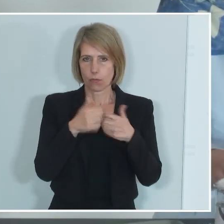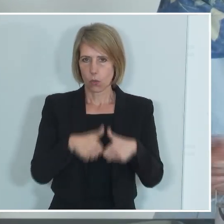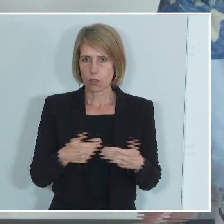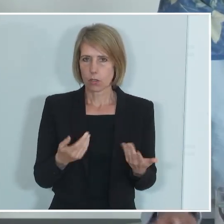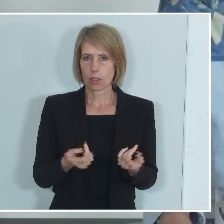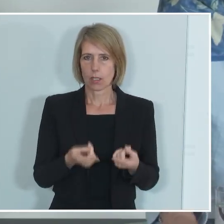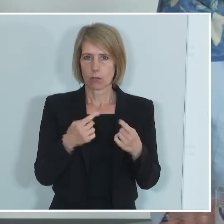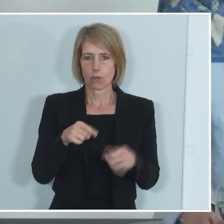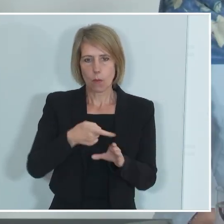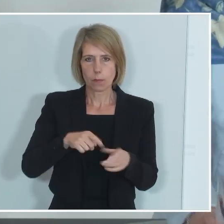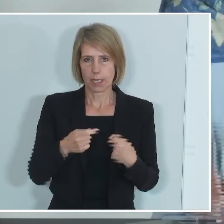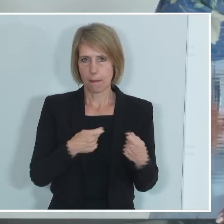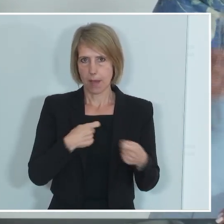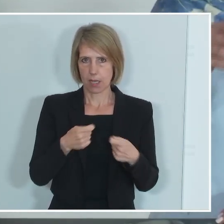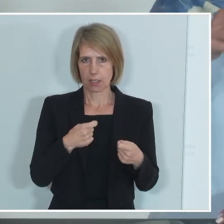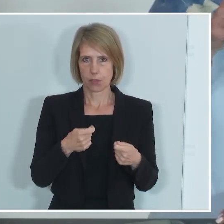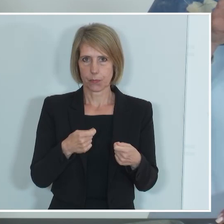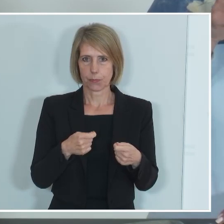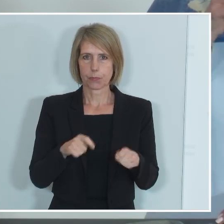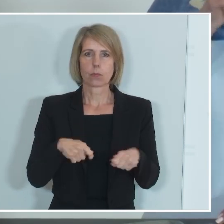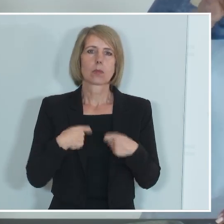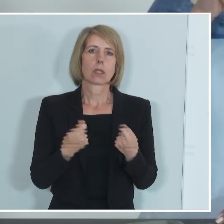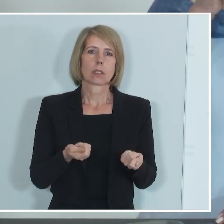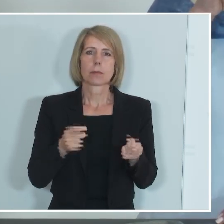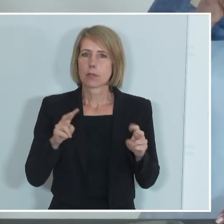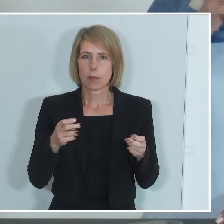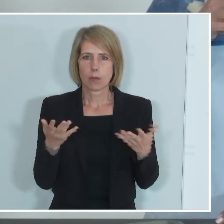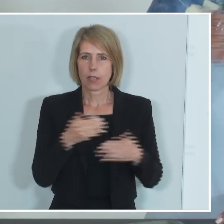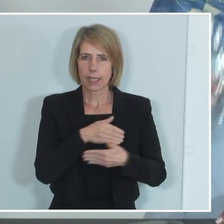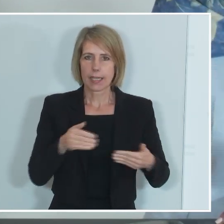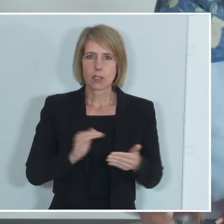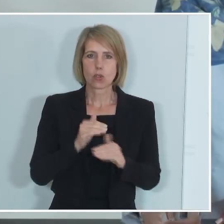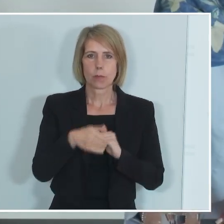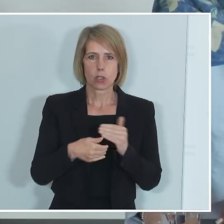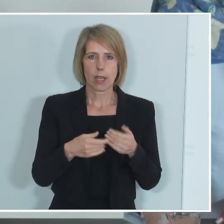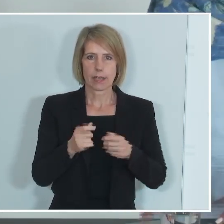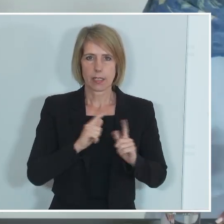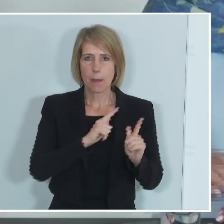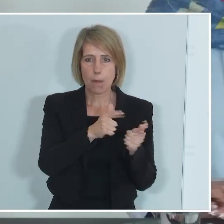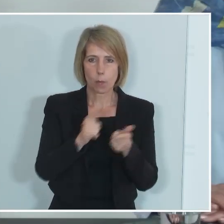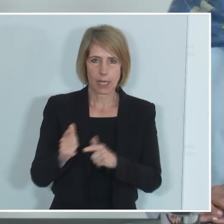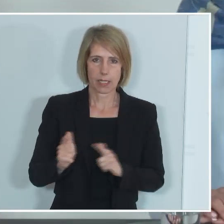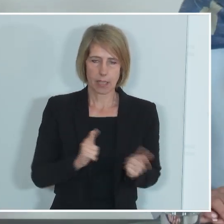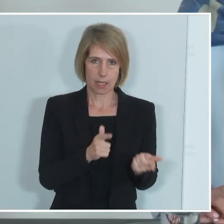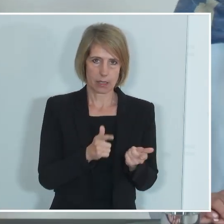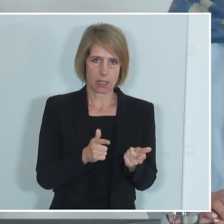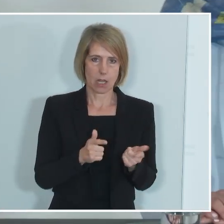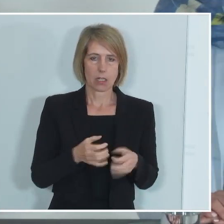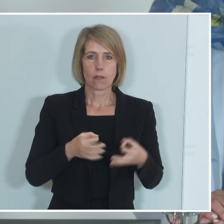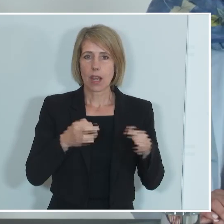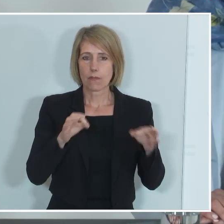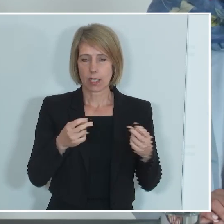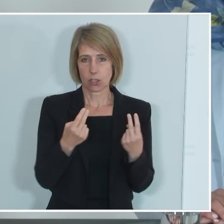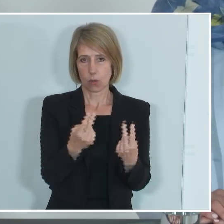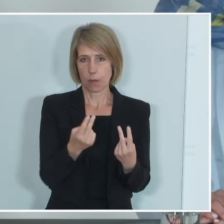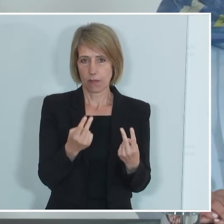des Binnenmarkts. Es geht um grenzüberschreitende Mobilität, es geht um natürlich auch die Bewertung von Qualifikationen über